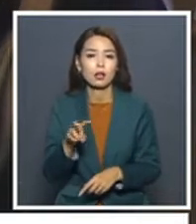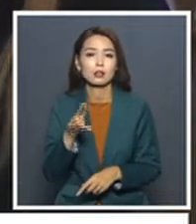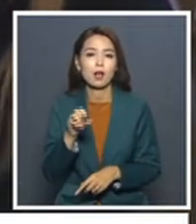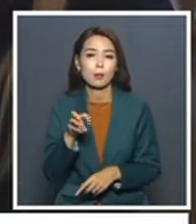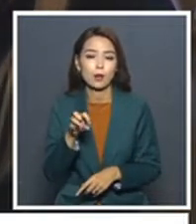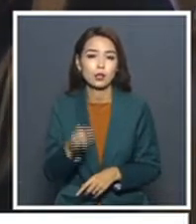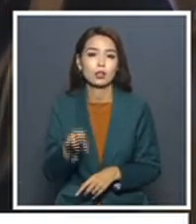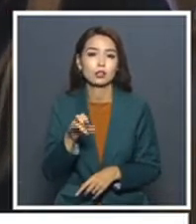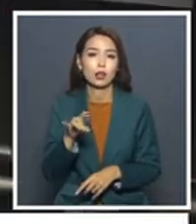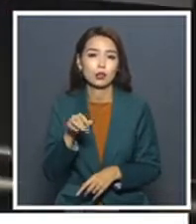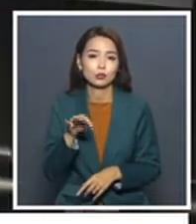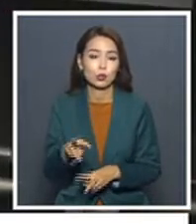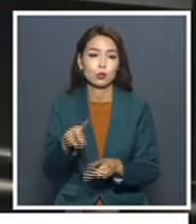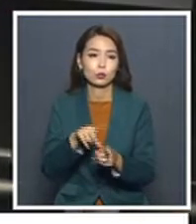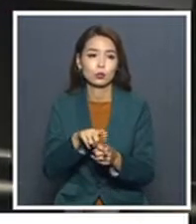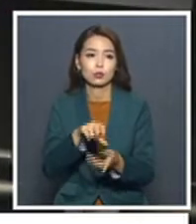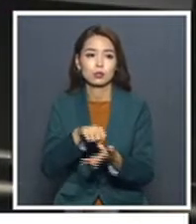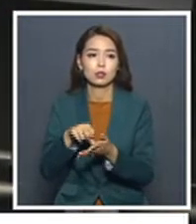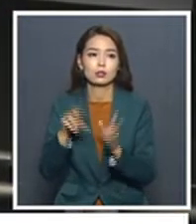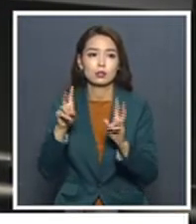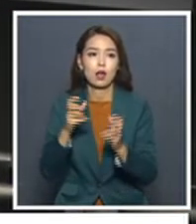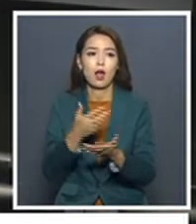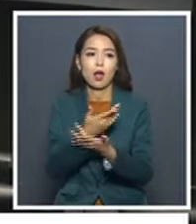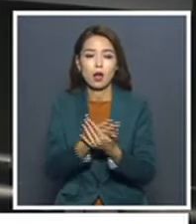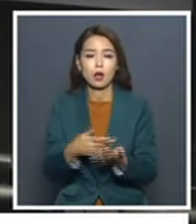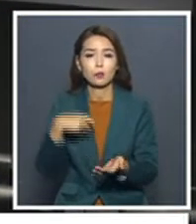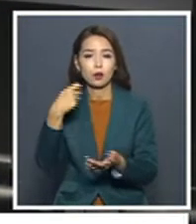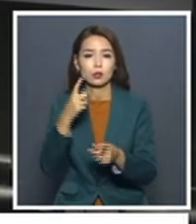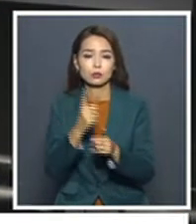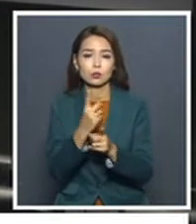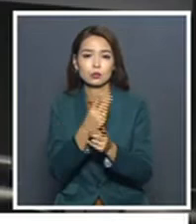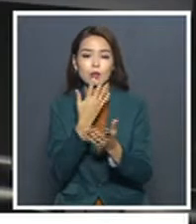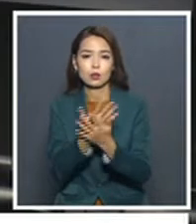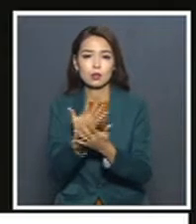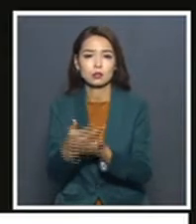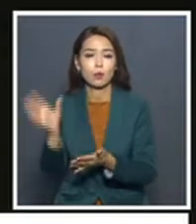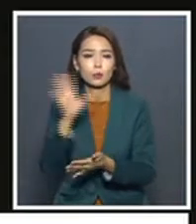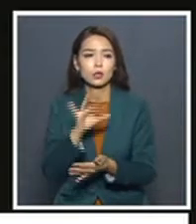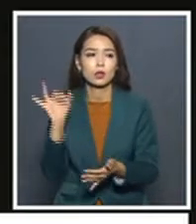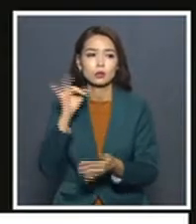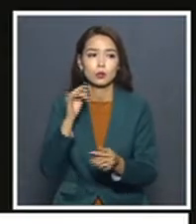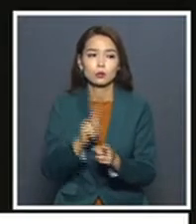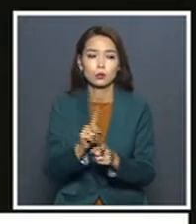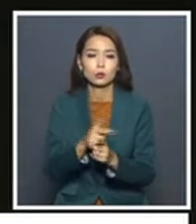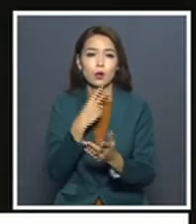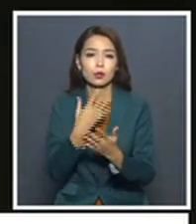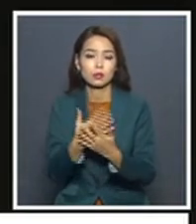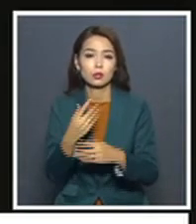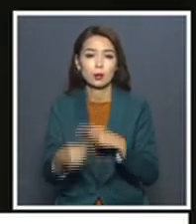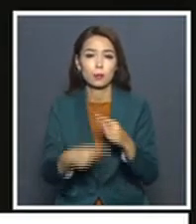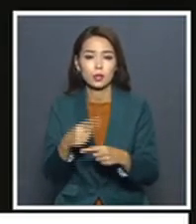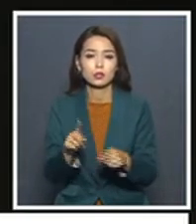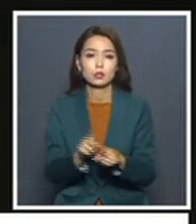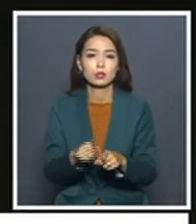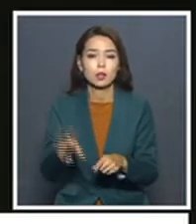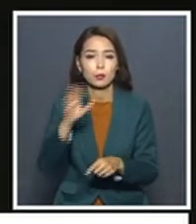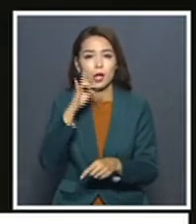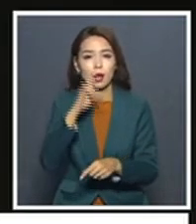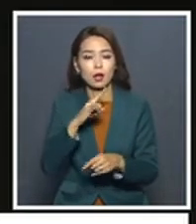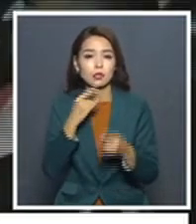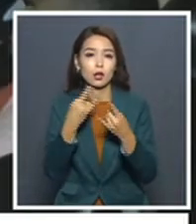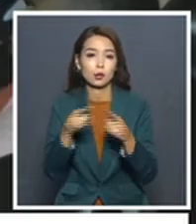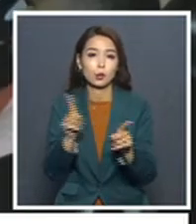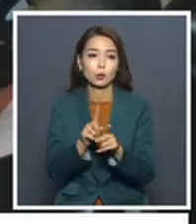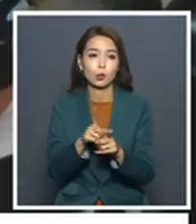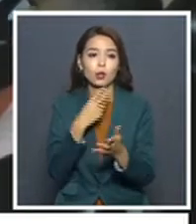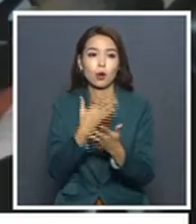Шал және Айка. Әрбір картина ерекше. Апталық Оралман фильмінің көрсетілімінен басталып, қазақстандық кинокартинаны көруге